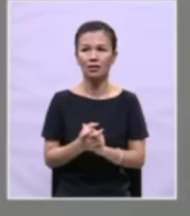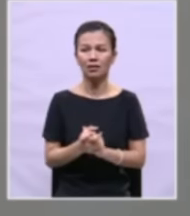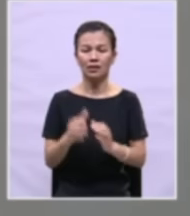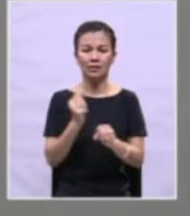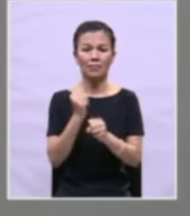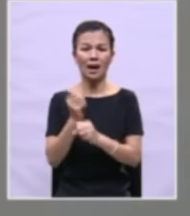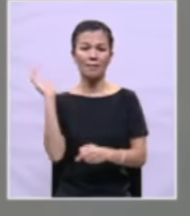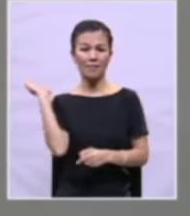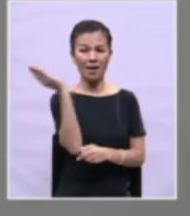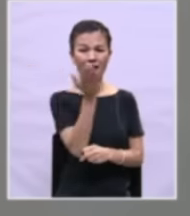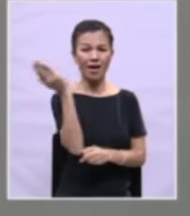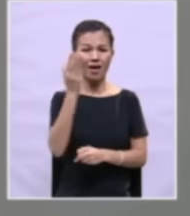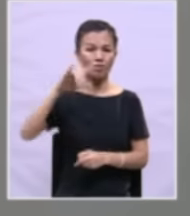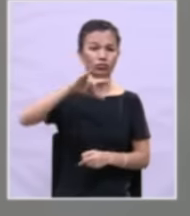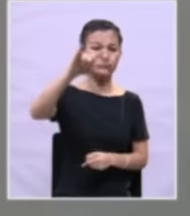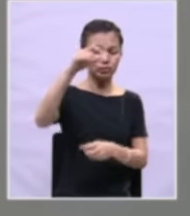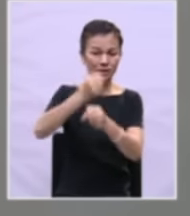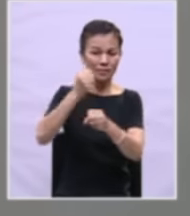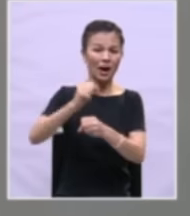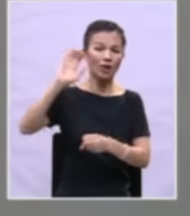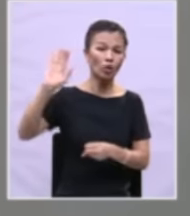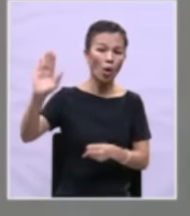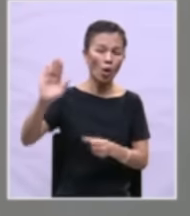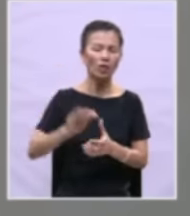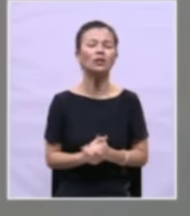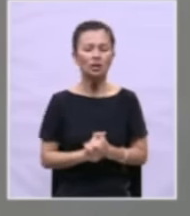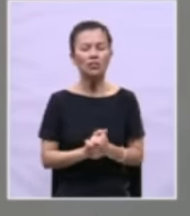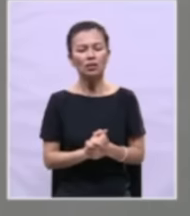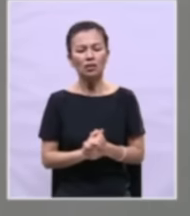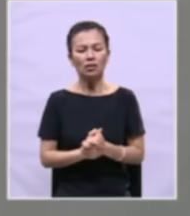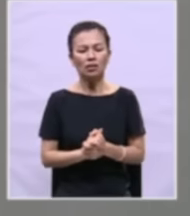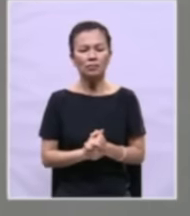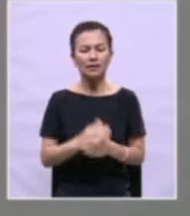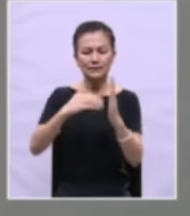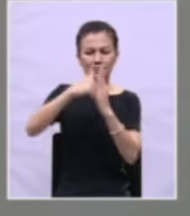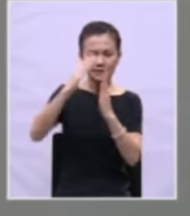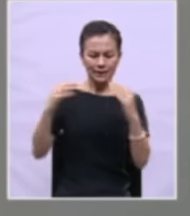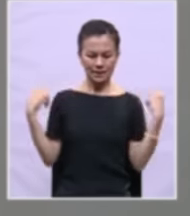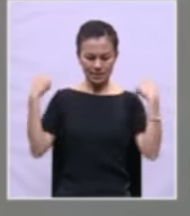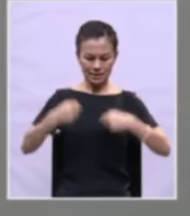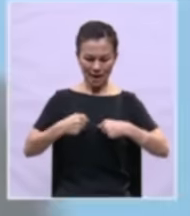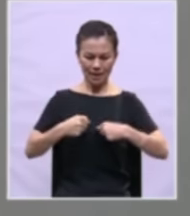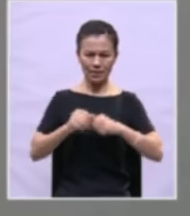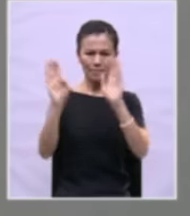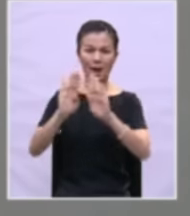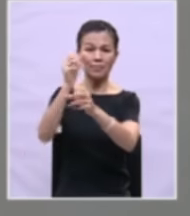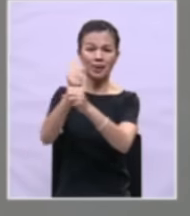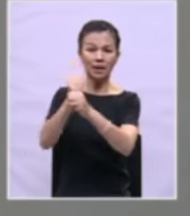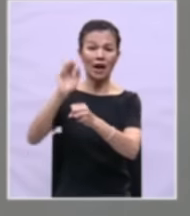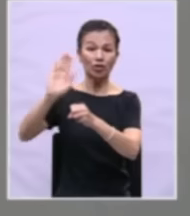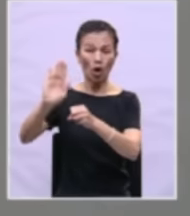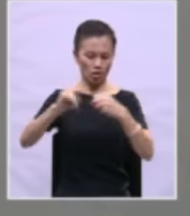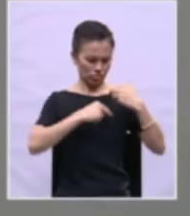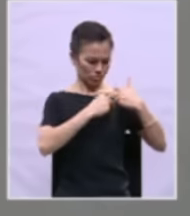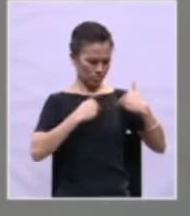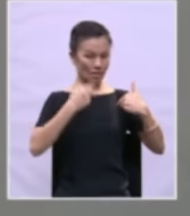สเตสอะไรต่างๆเหล่านี้เขาก็ต้องทำงานของเขาไงนะเขาอาจจะต้องมีสีสันของเขาเครื่องแบบของเขานะเขาต้องติดริบบิ้นอะไรก็ว่าไ